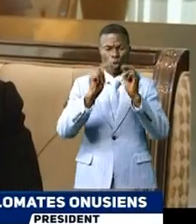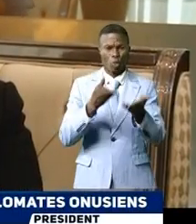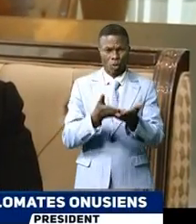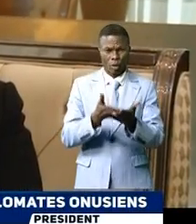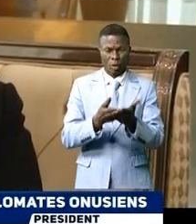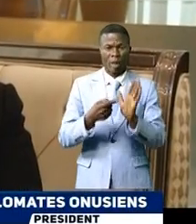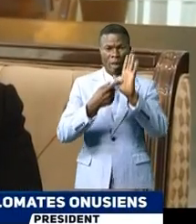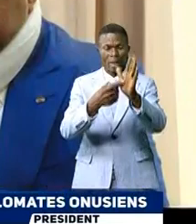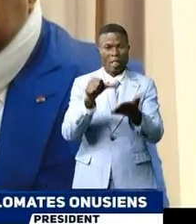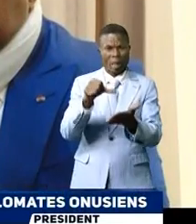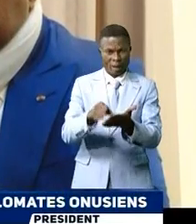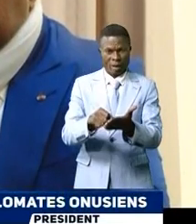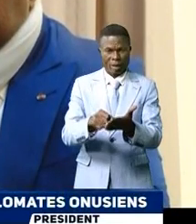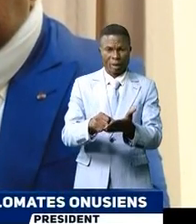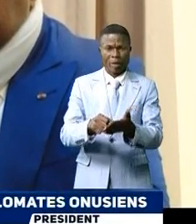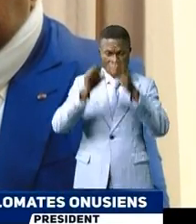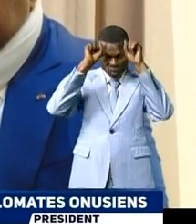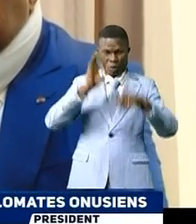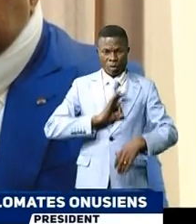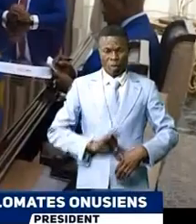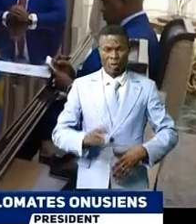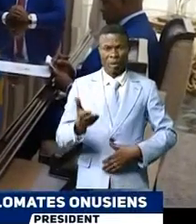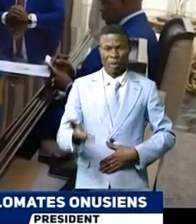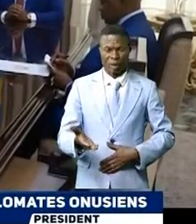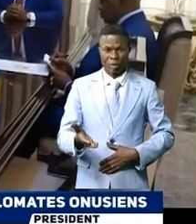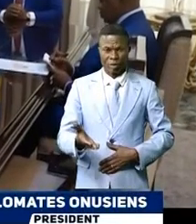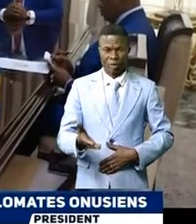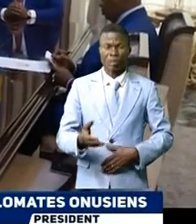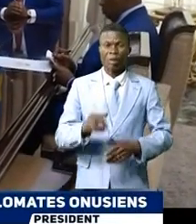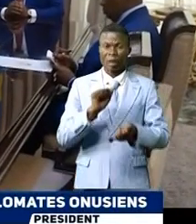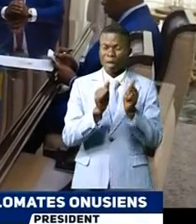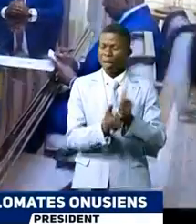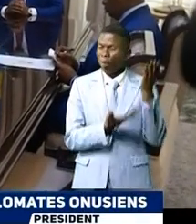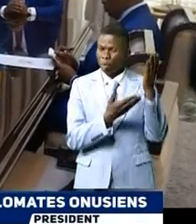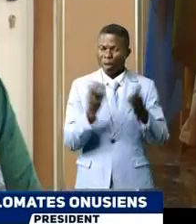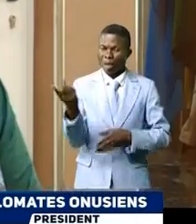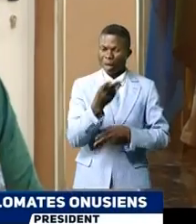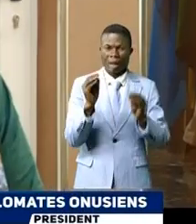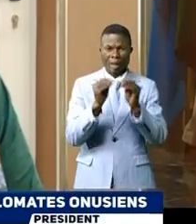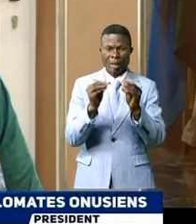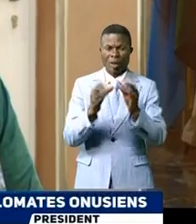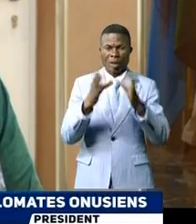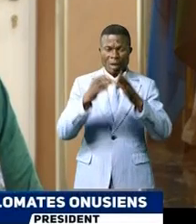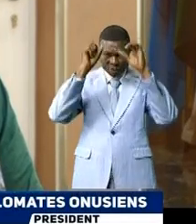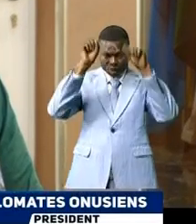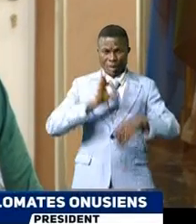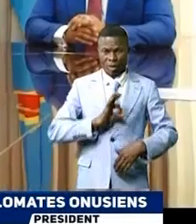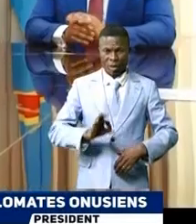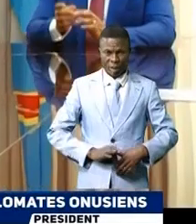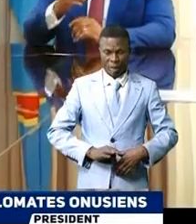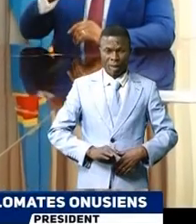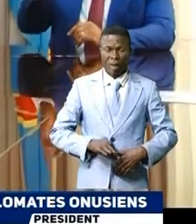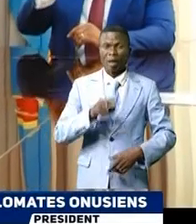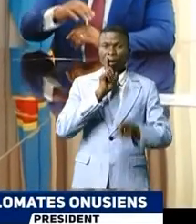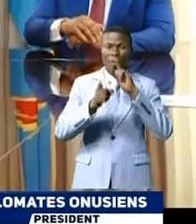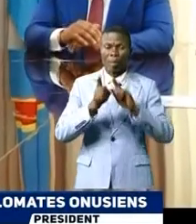qui a présenté ses civilités aux garants de la nation congolaise. Mais le point d'orgue de la rencontre avec le président de la République, c'est cet